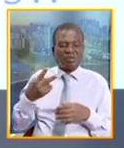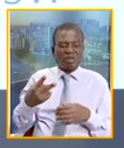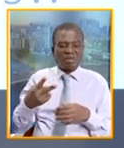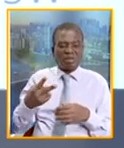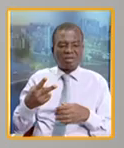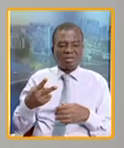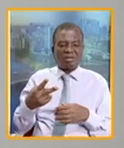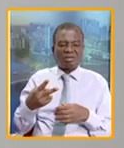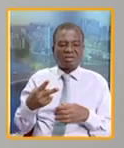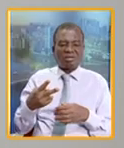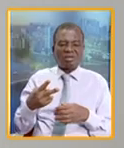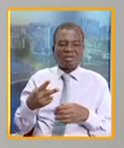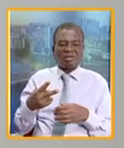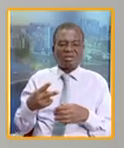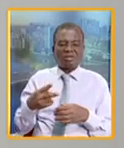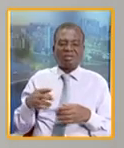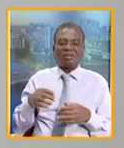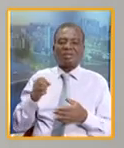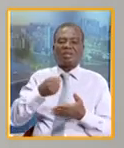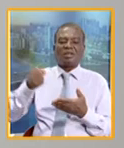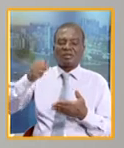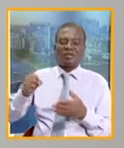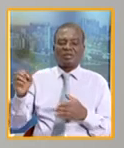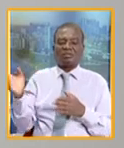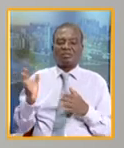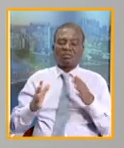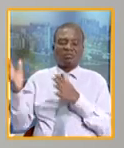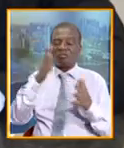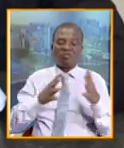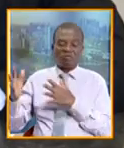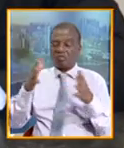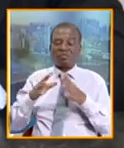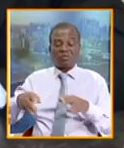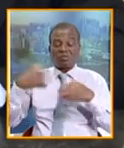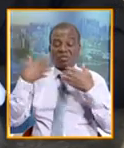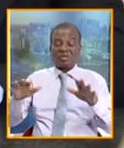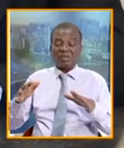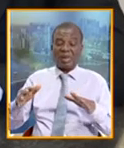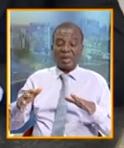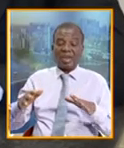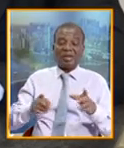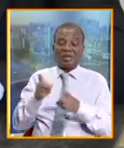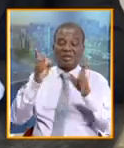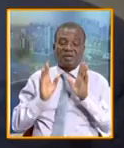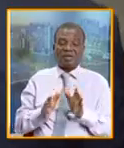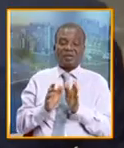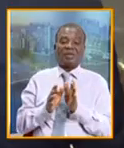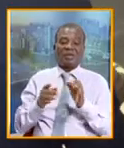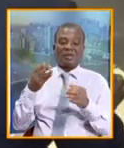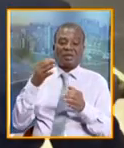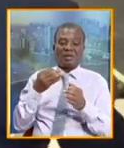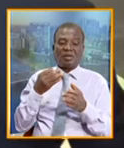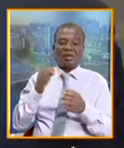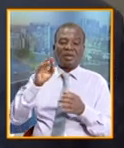cette crise. La zone de turbulence passée pendant les premières heures de la crise sanitaire, la directrice du FMI fait